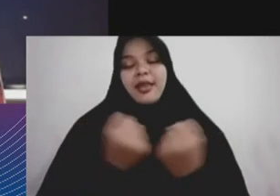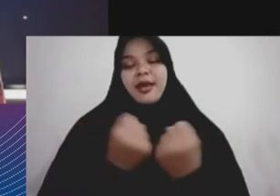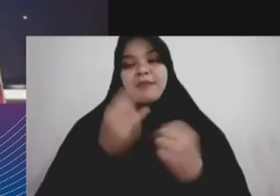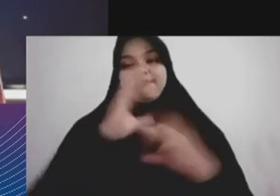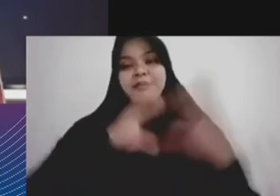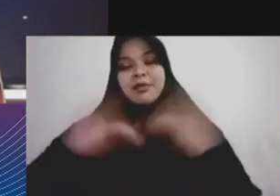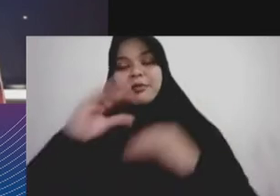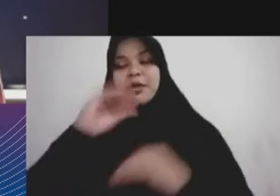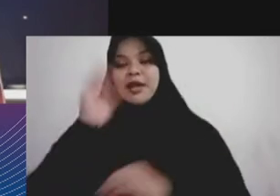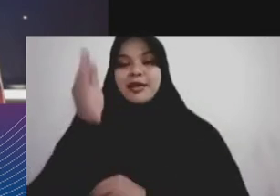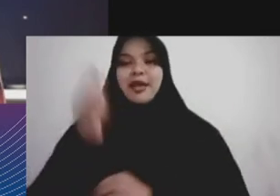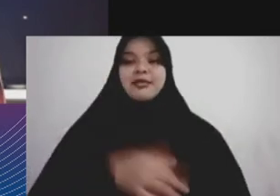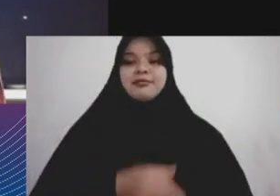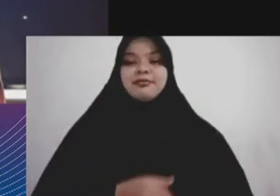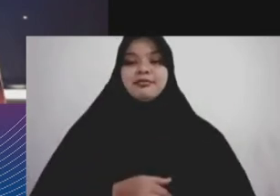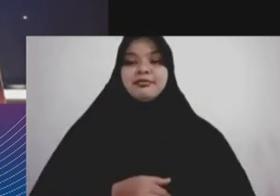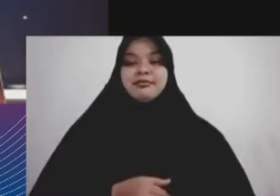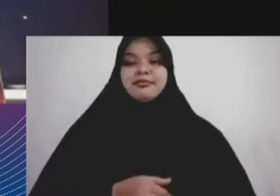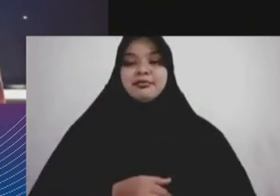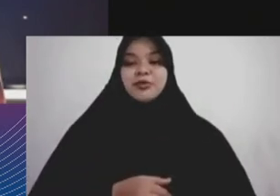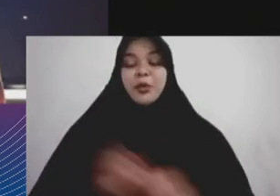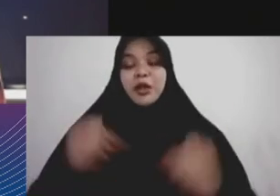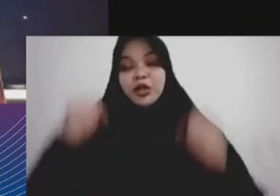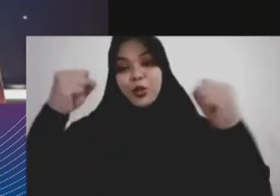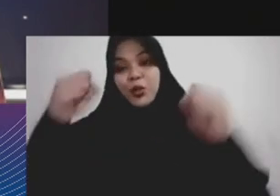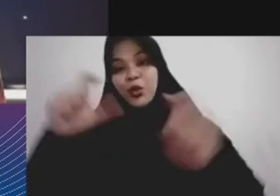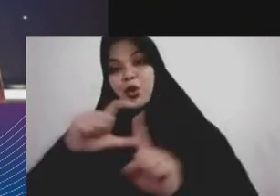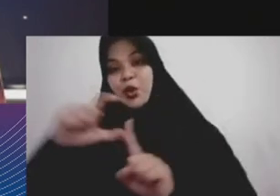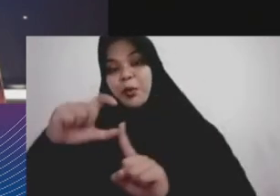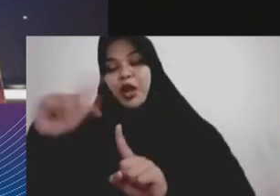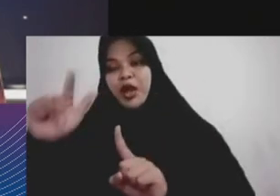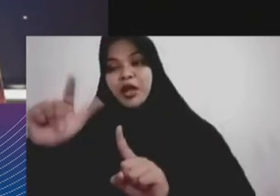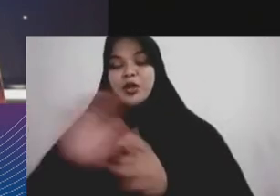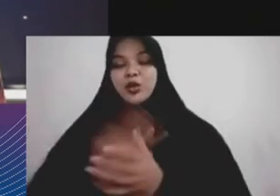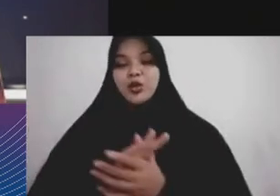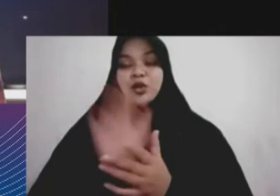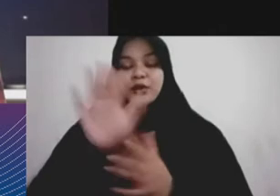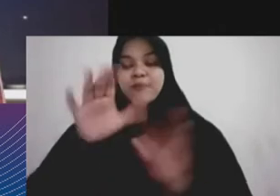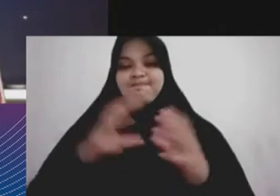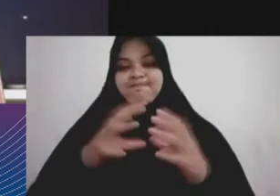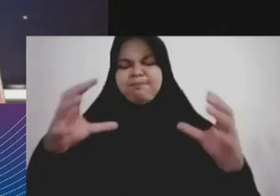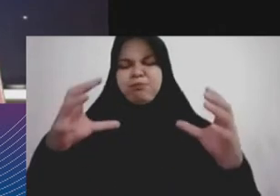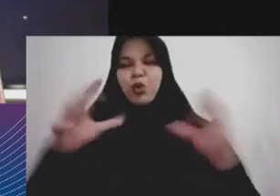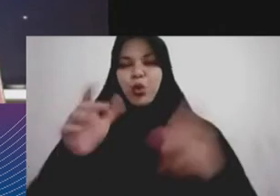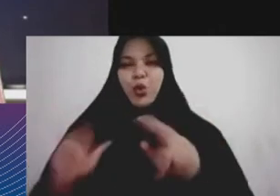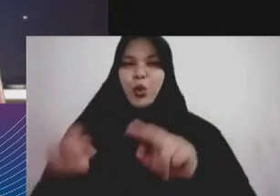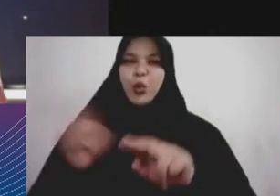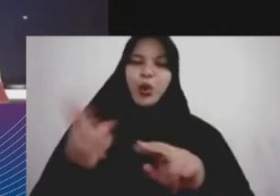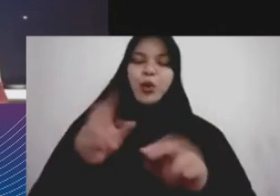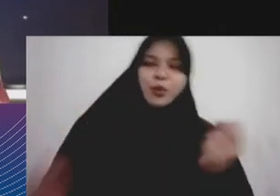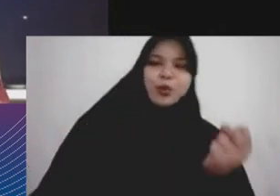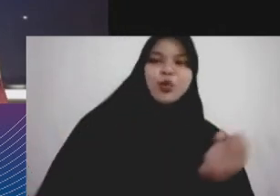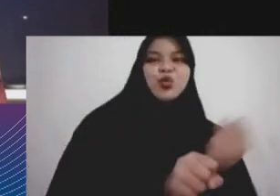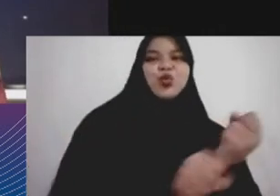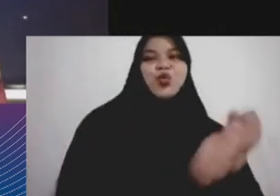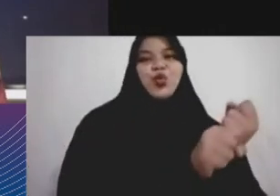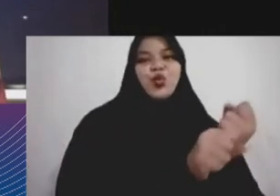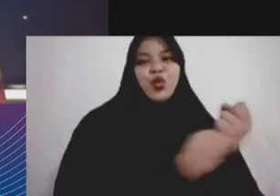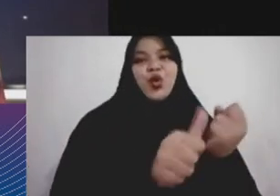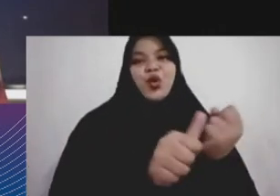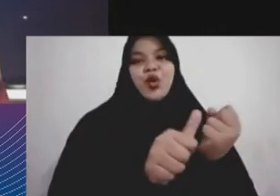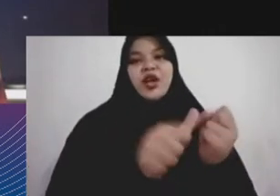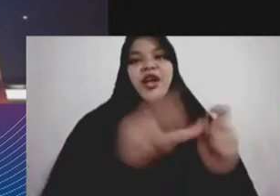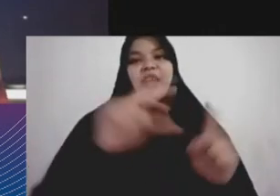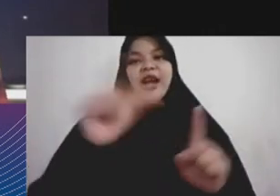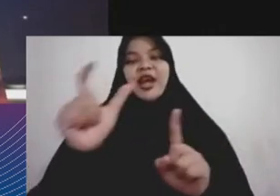animo di DPR, animo fraksi-fraksi banyak, semakin banyak yang mendukung untuk disahkannya RUU penghapusan kekerasan